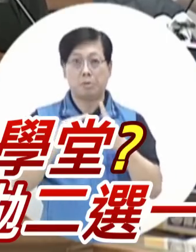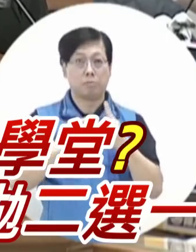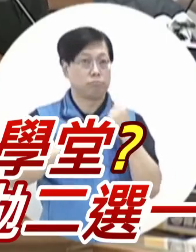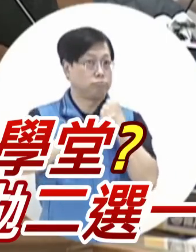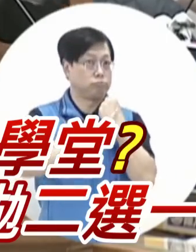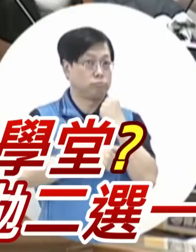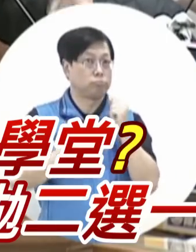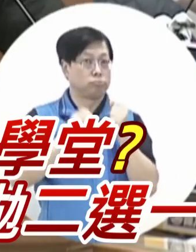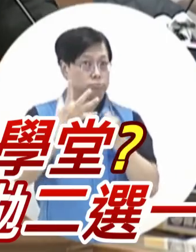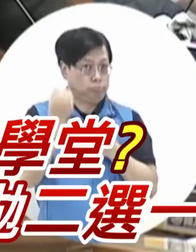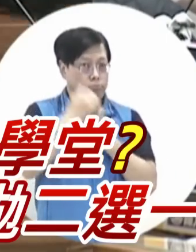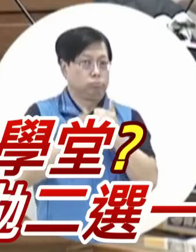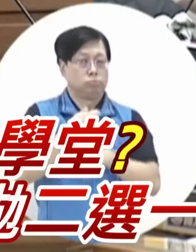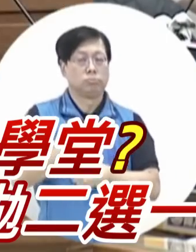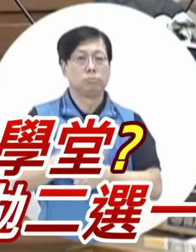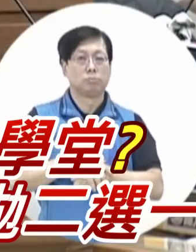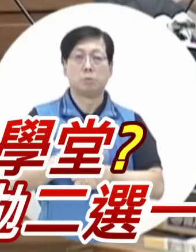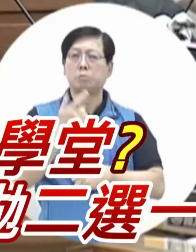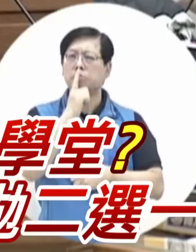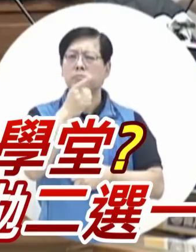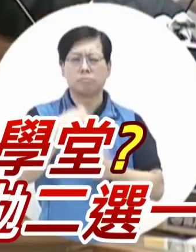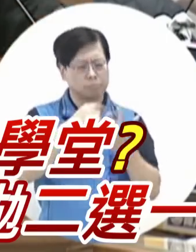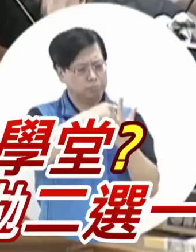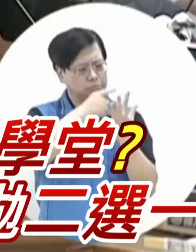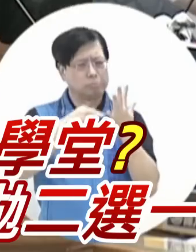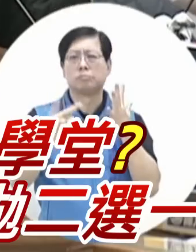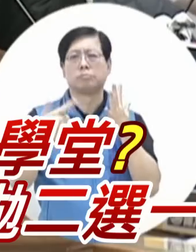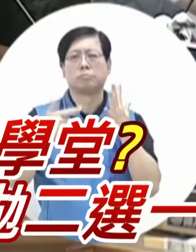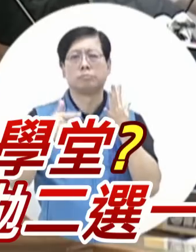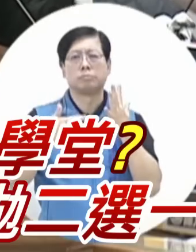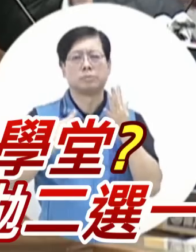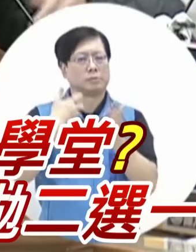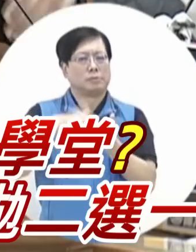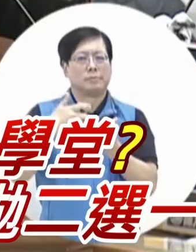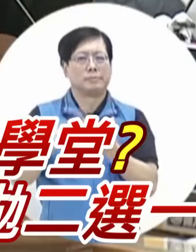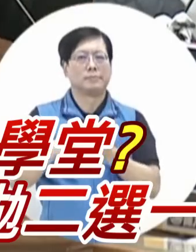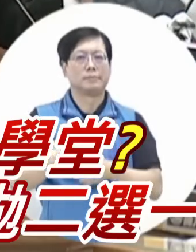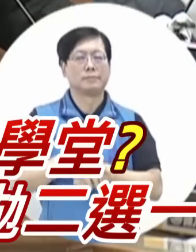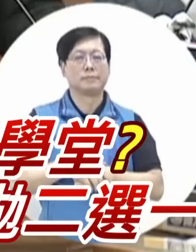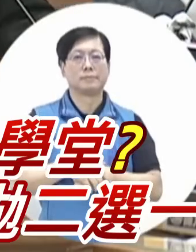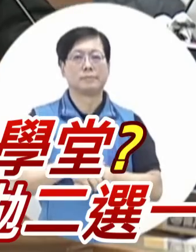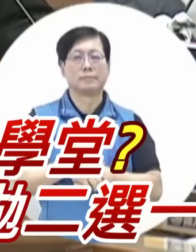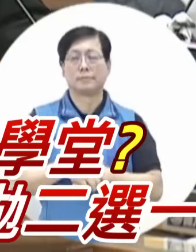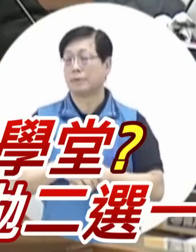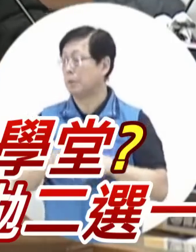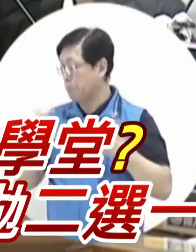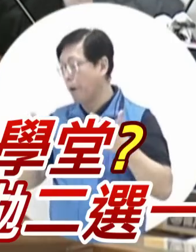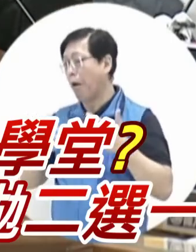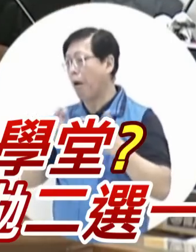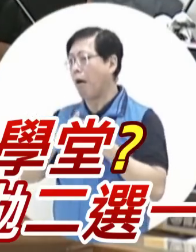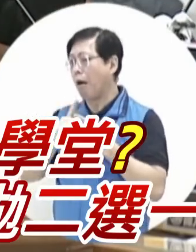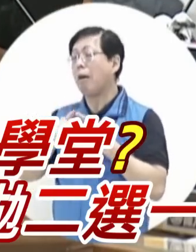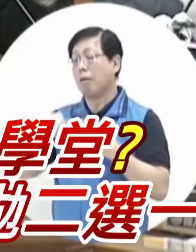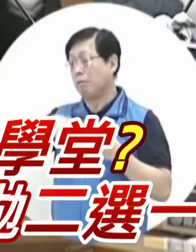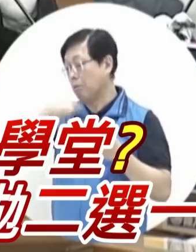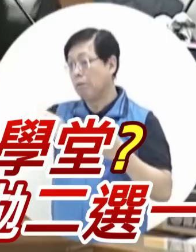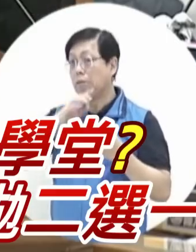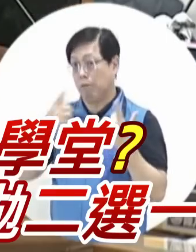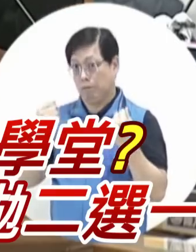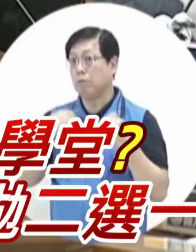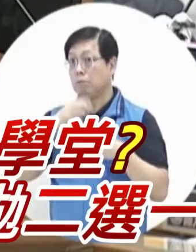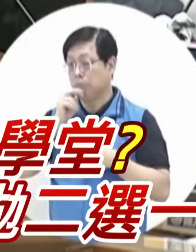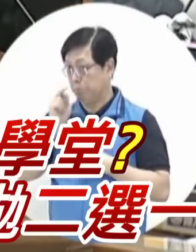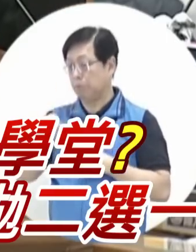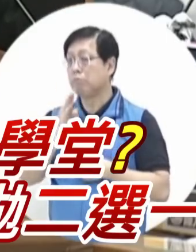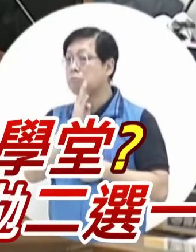的权利都要受到保障。 好， 不是只有这些啦。好多啦，所以、 啊、所以不是只有这些，是表示说这些东西也会被视为间谍，